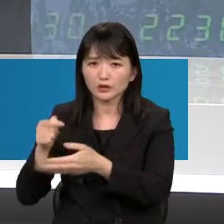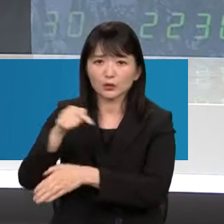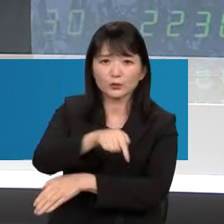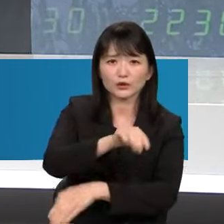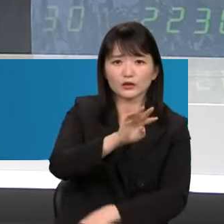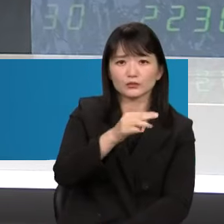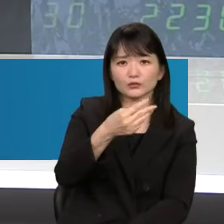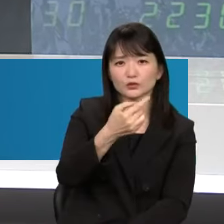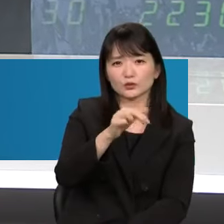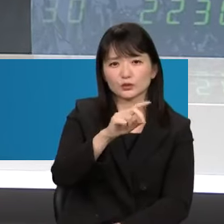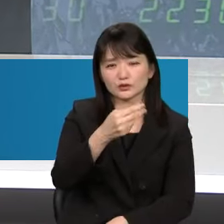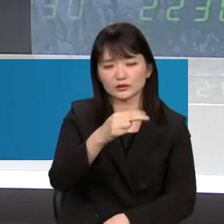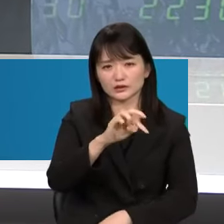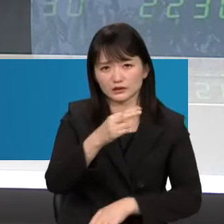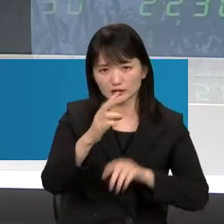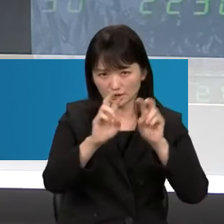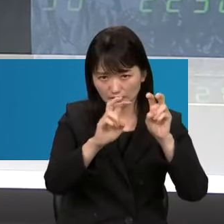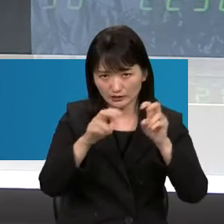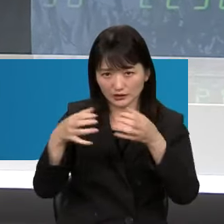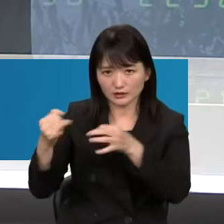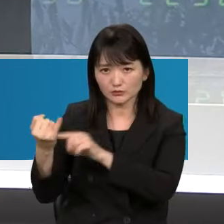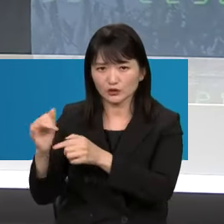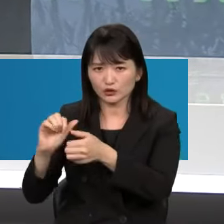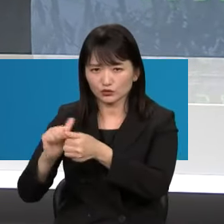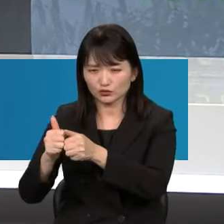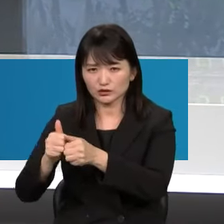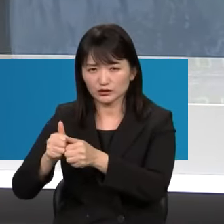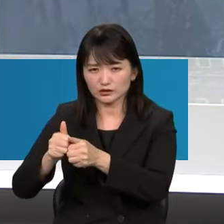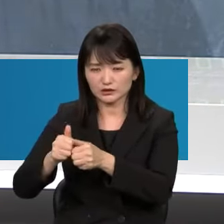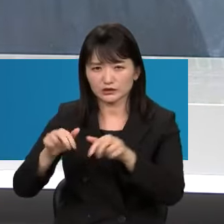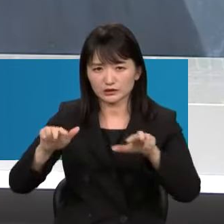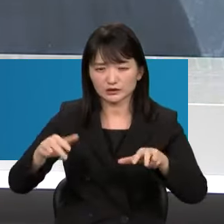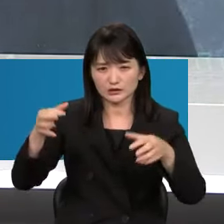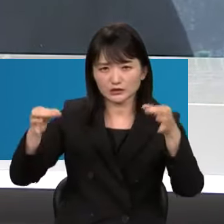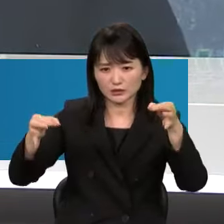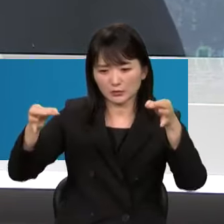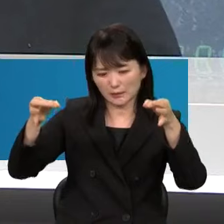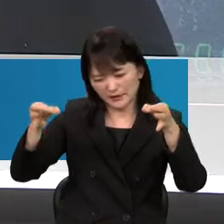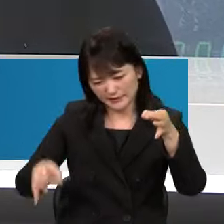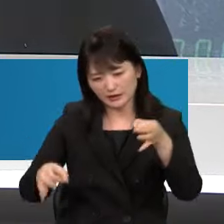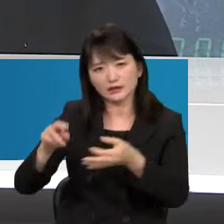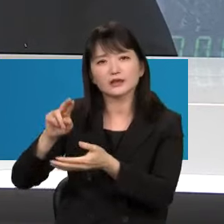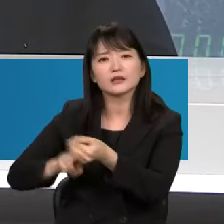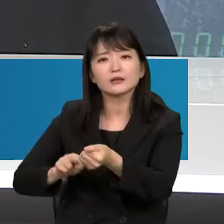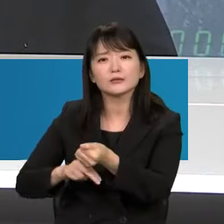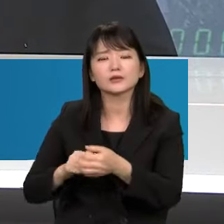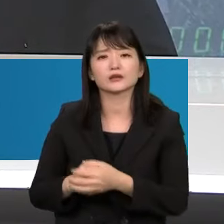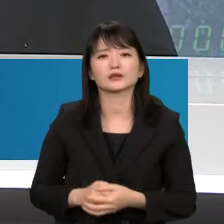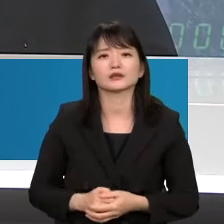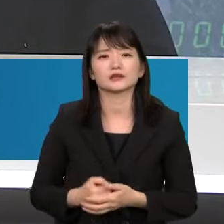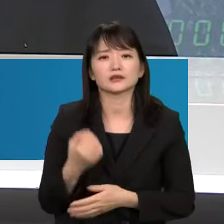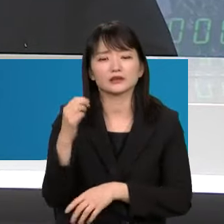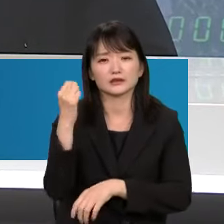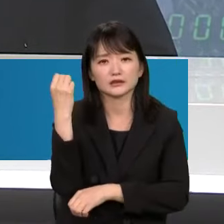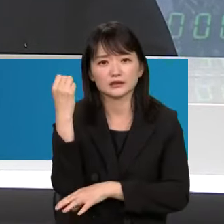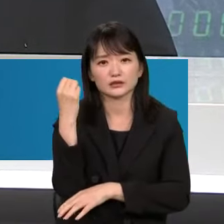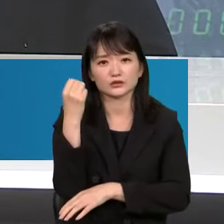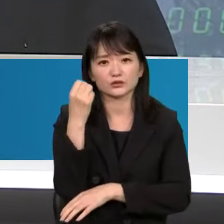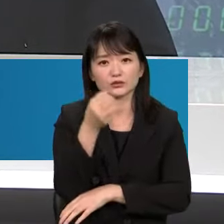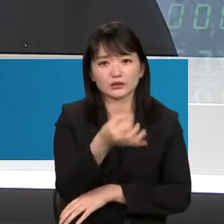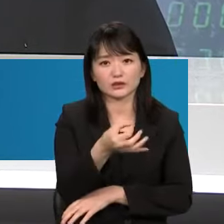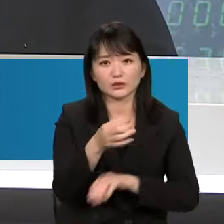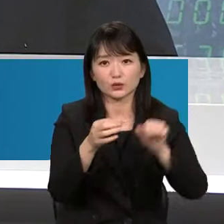김건희 여사의 주식을 시세보다 싸게 판 인물인데이 문제로 김 여사로부터 왜 종가보다 500원 더 싸게 팔았느냐